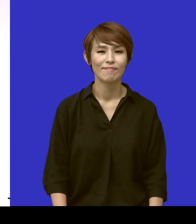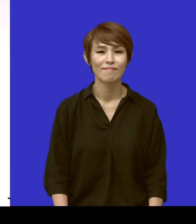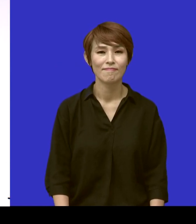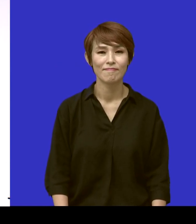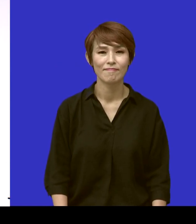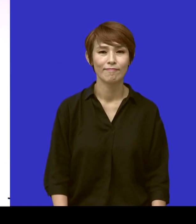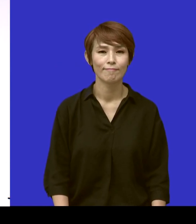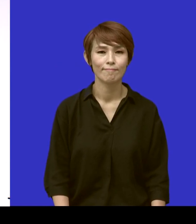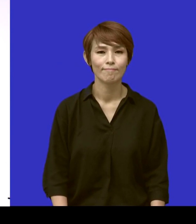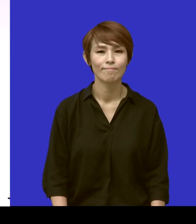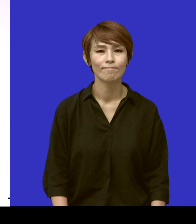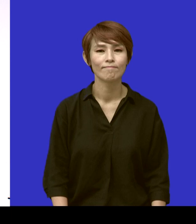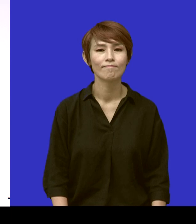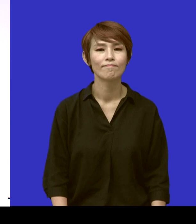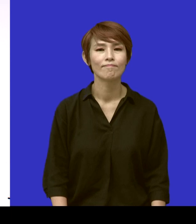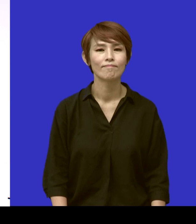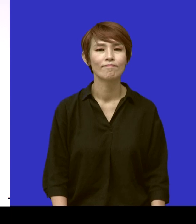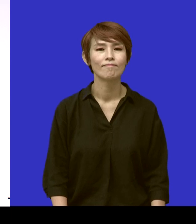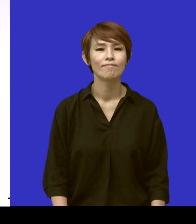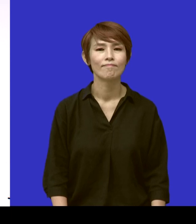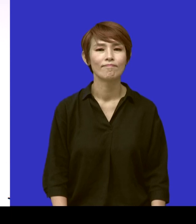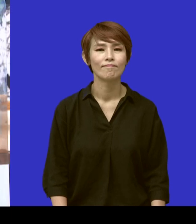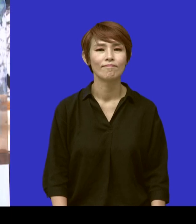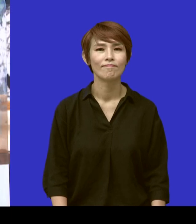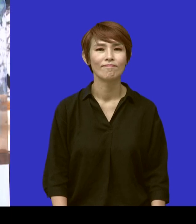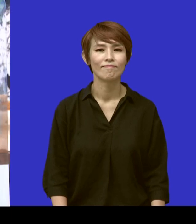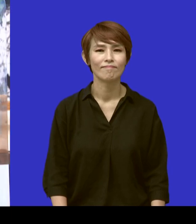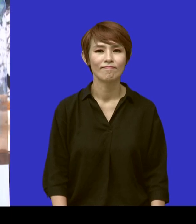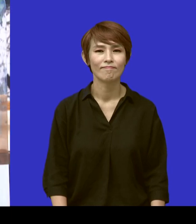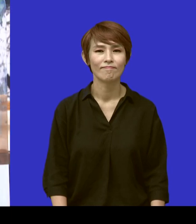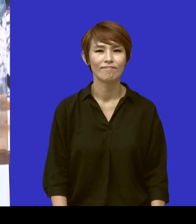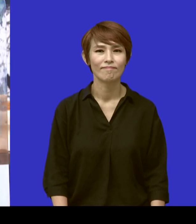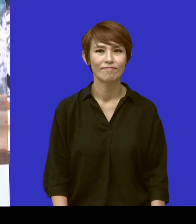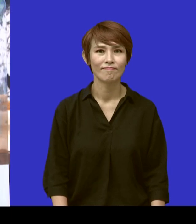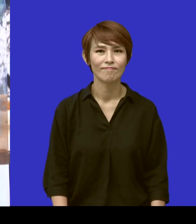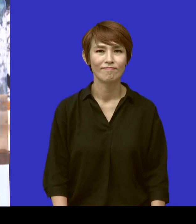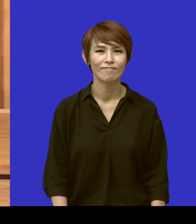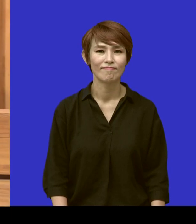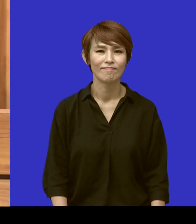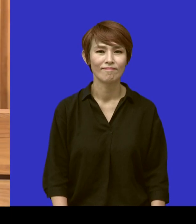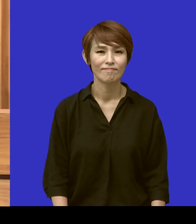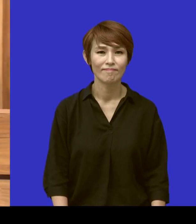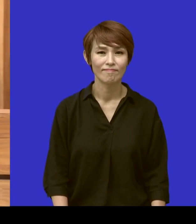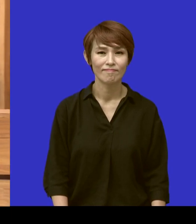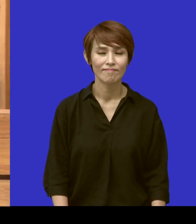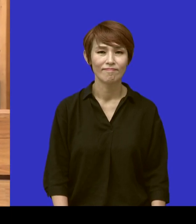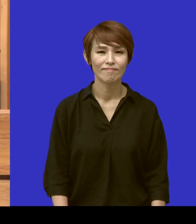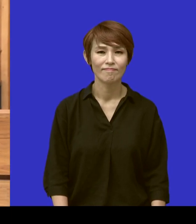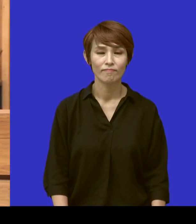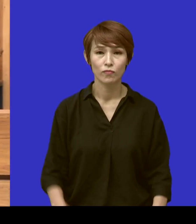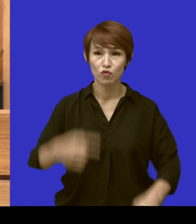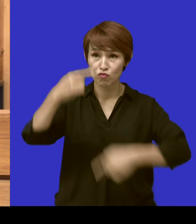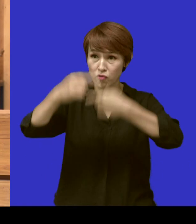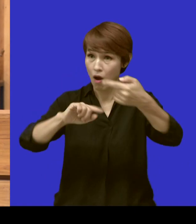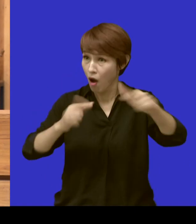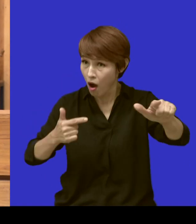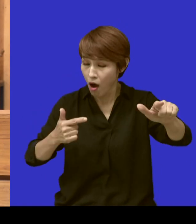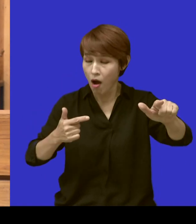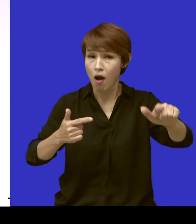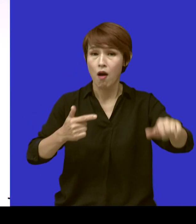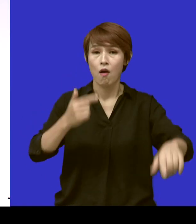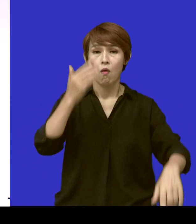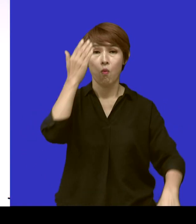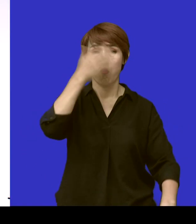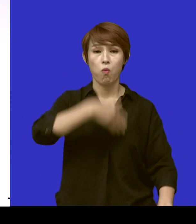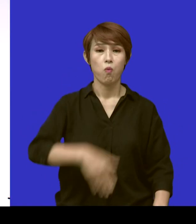미국에 가기 전에 국제 수화를 배웠어요. 열심히 배웠습니다. 다른가요? 익히고 달라요. 예.